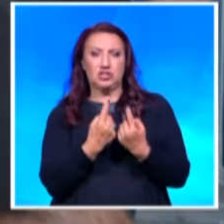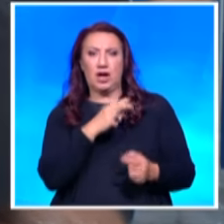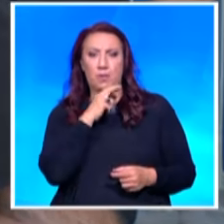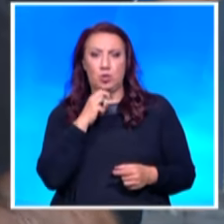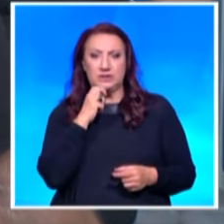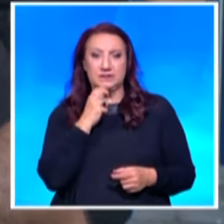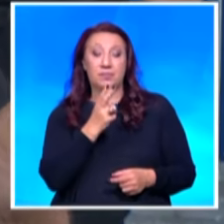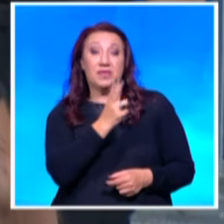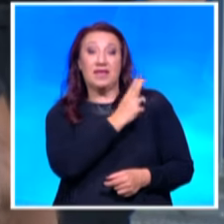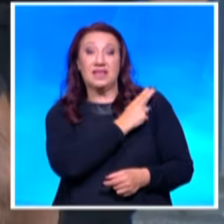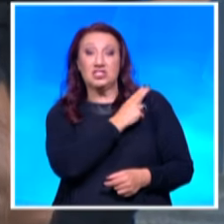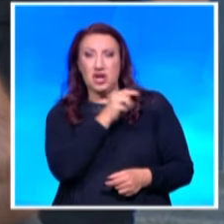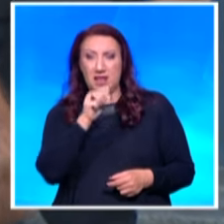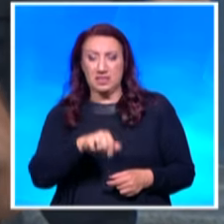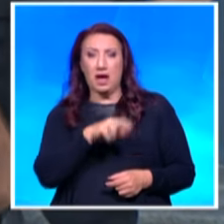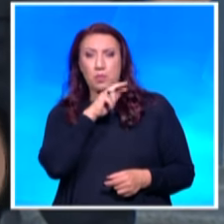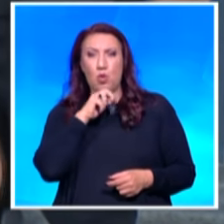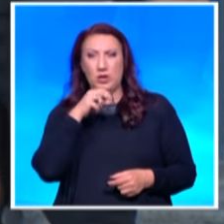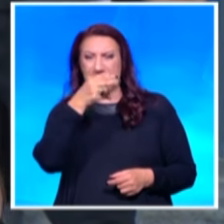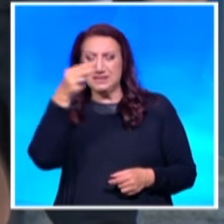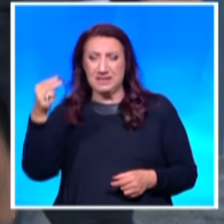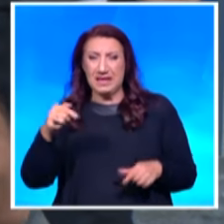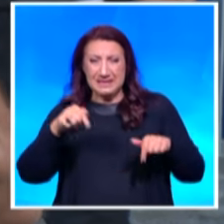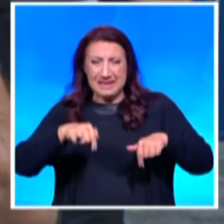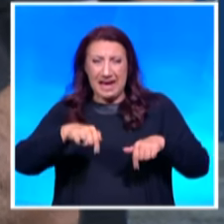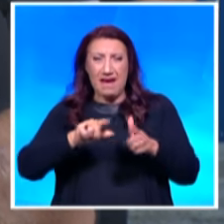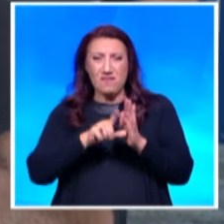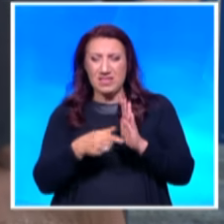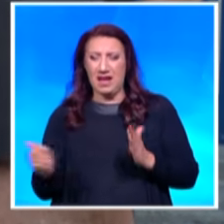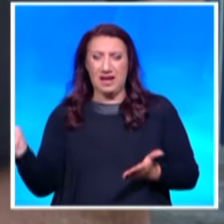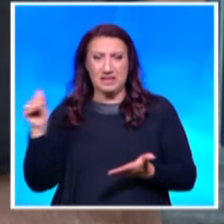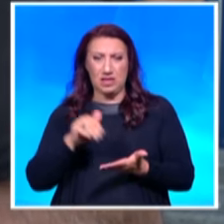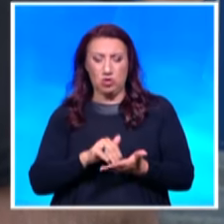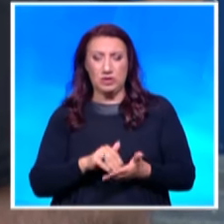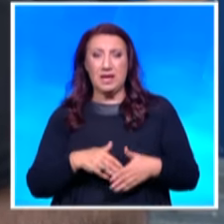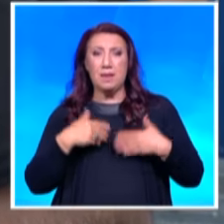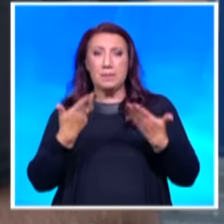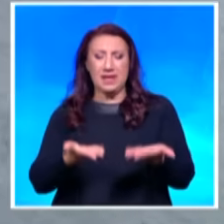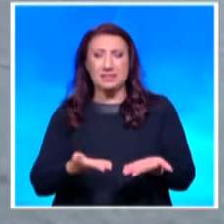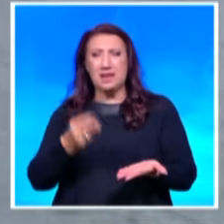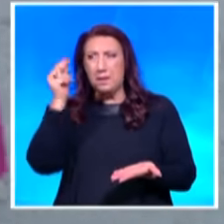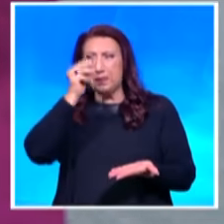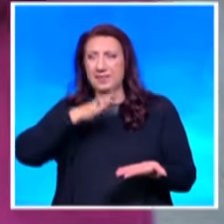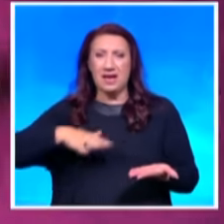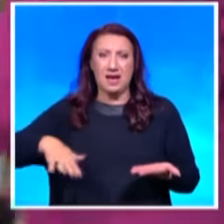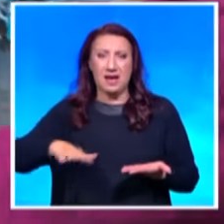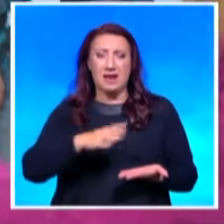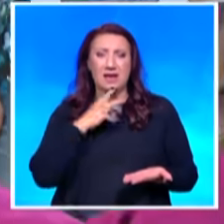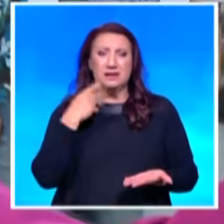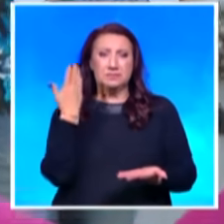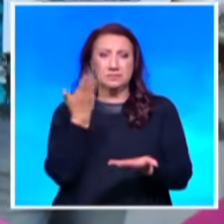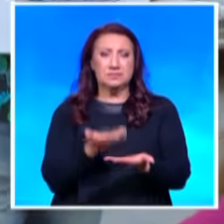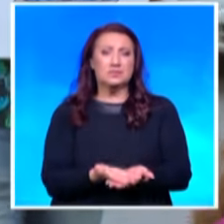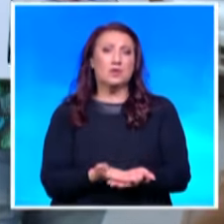на районното на момента да дойде тук, не само пред нас, пред цяла България да се извини и да си хвърли оставката. Искаме отговор